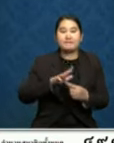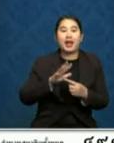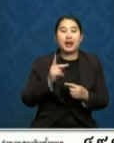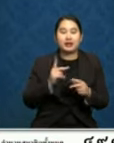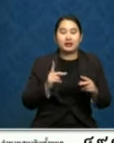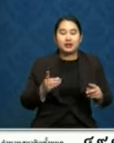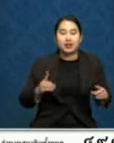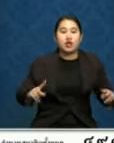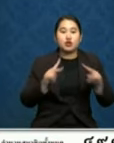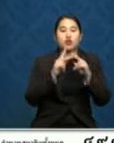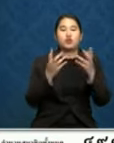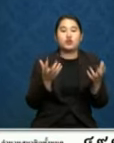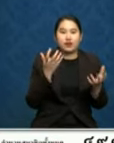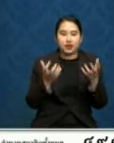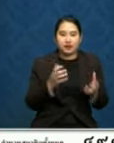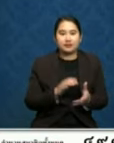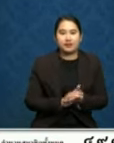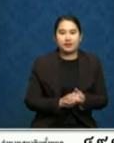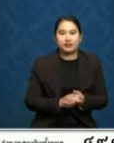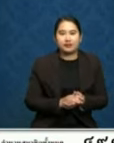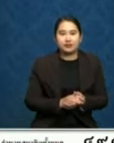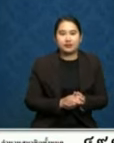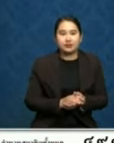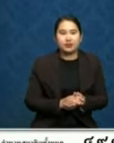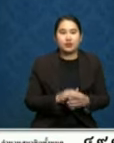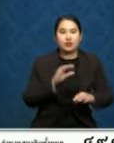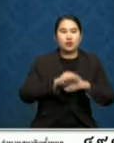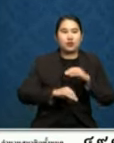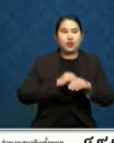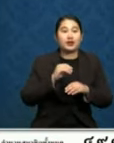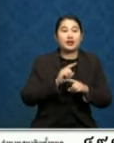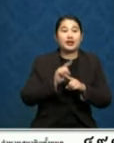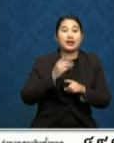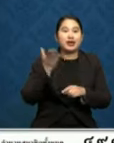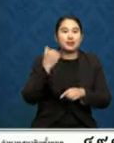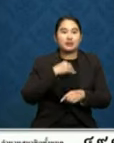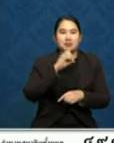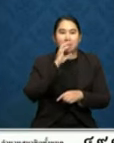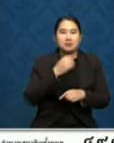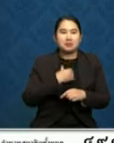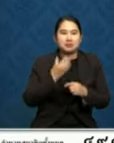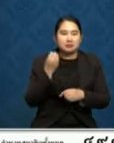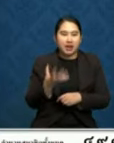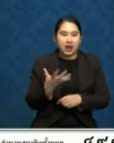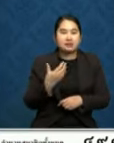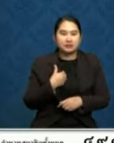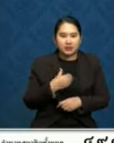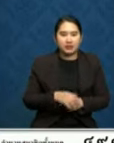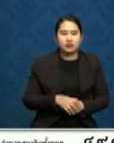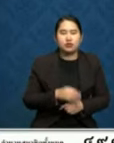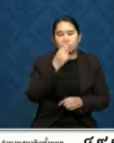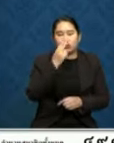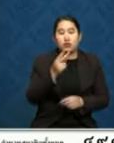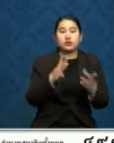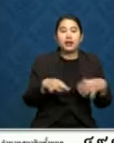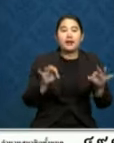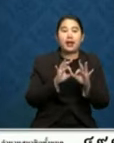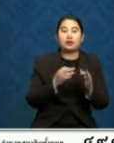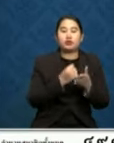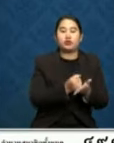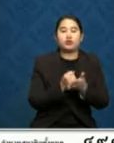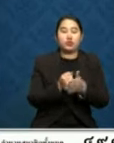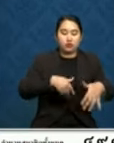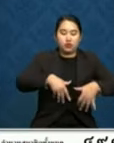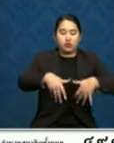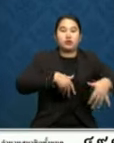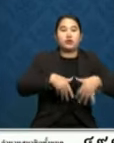ทรวงยุติธรรมนะครับกลับไปนะครับโครงการแรกที่ผมบอกว่ามันเยอะมากแต่ว่าอีกอันนึงที่มีความจำเป็นในการช่วยเหลือประช